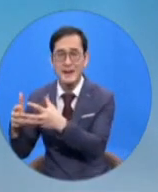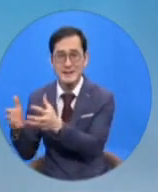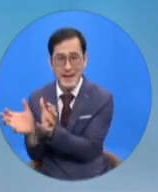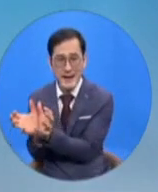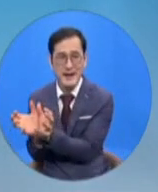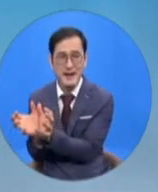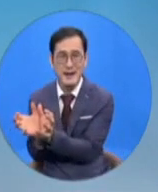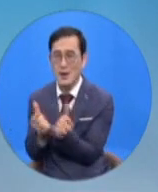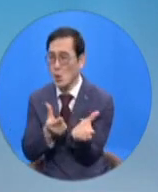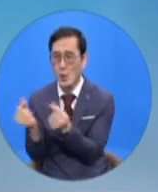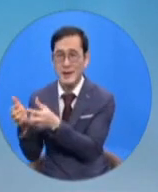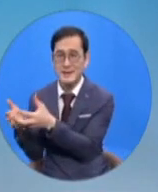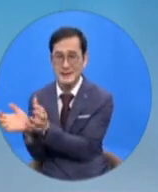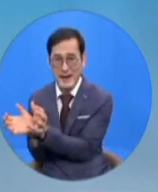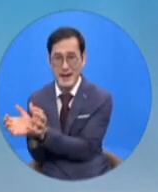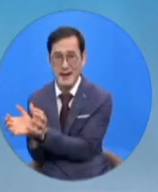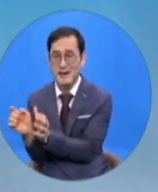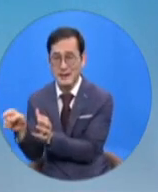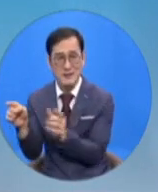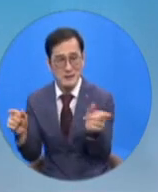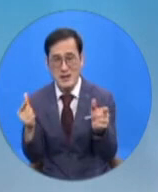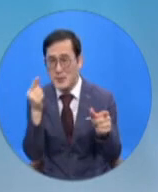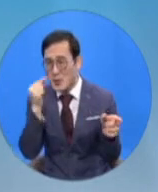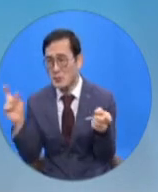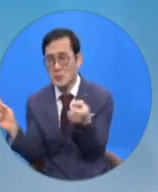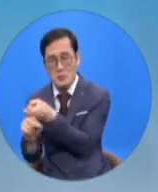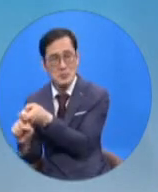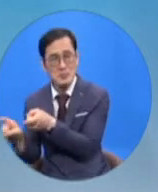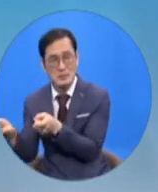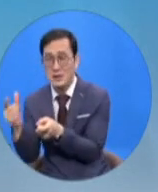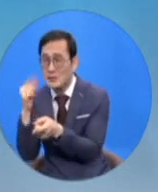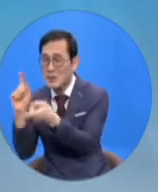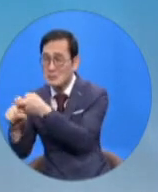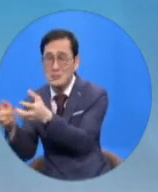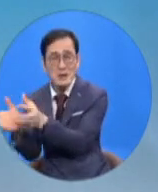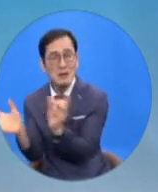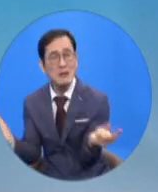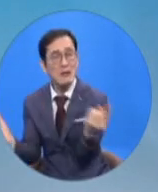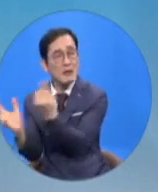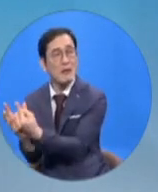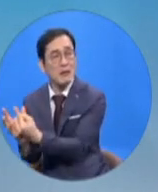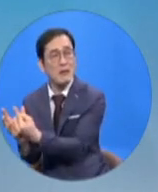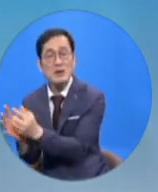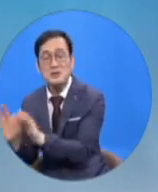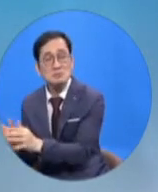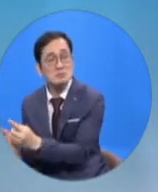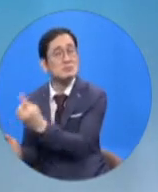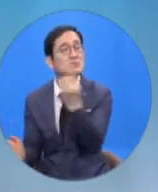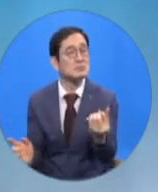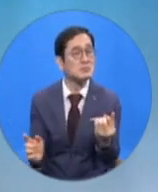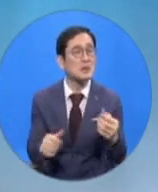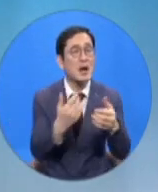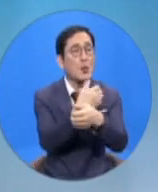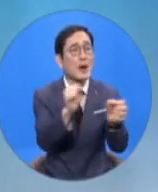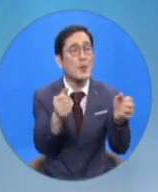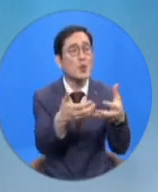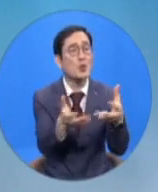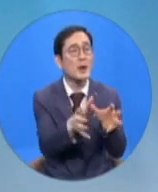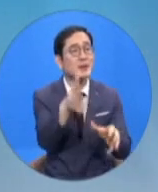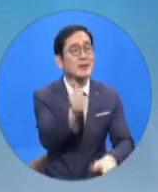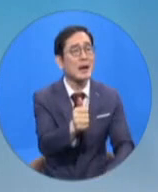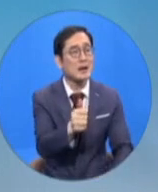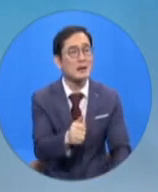고루 거친 7 파 중에 친일파가 광복 회장까지 또 하고 있다 라는 2m 이야기 라고 하면서